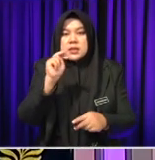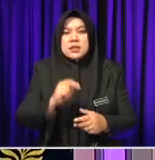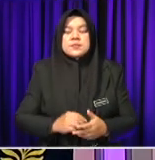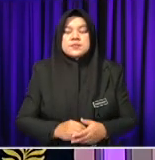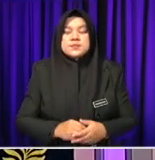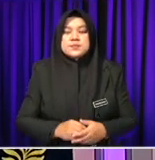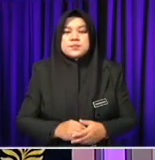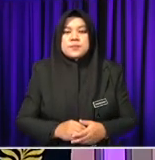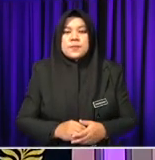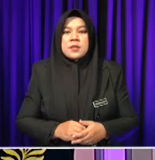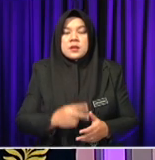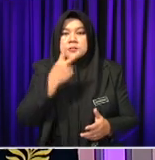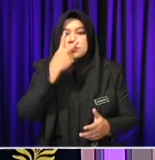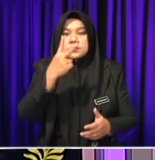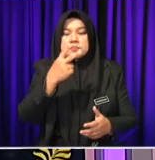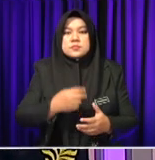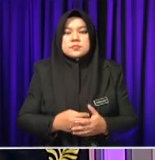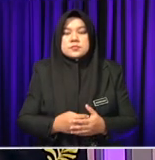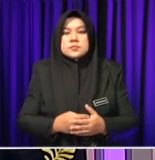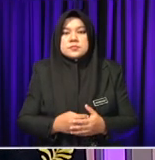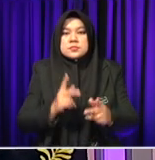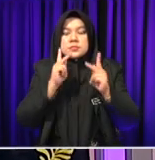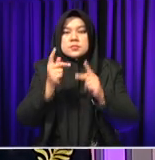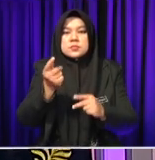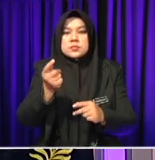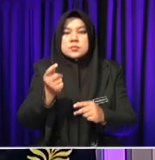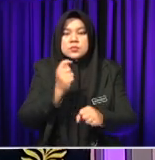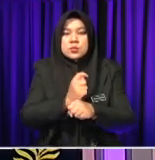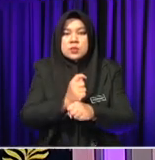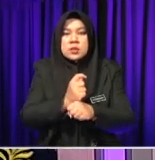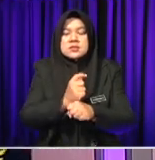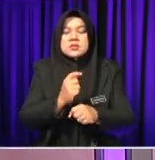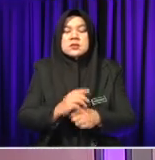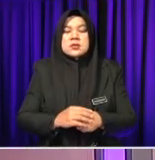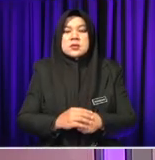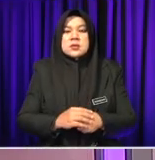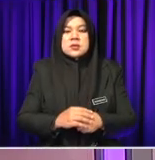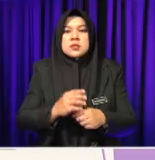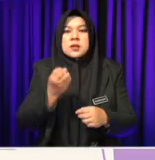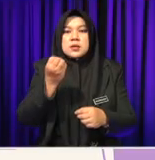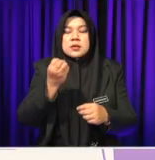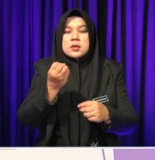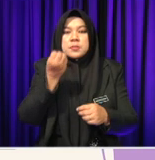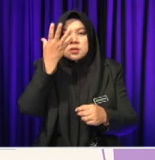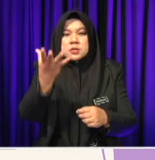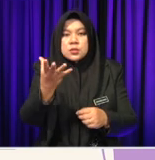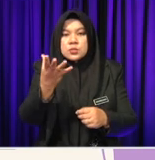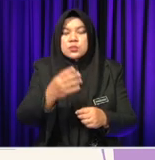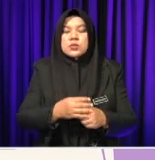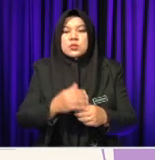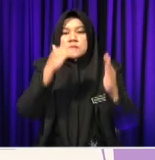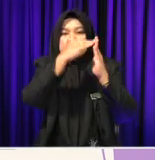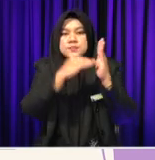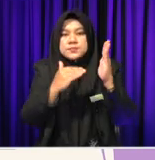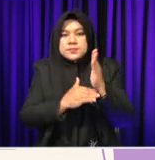seterusnya kita dapat lihat di sini juga ini kata tugas yang sayaah sebutkan tadi ada kata tugas Nyatakan senaraikan okey